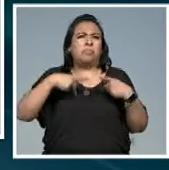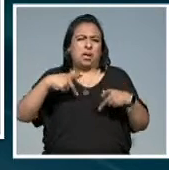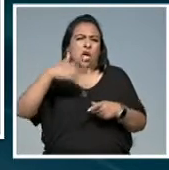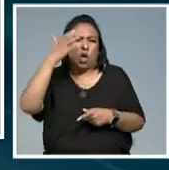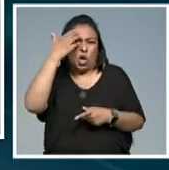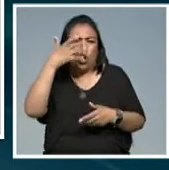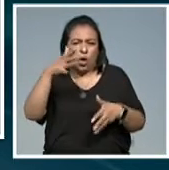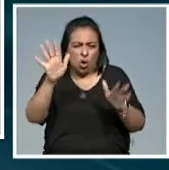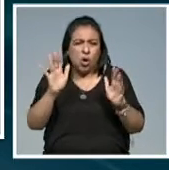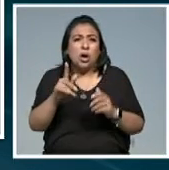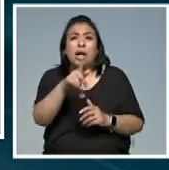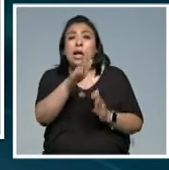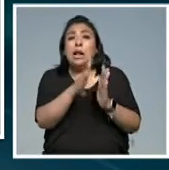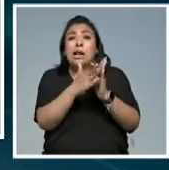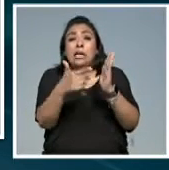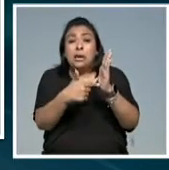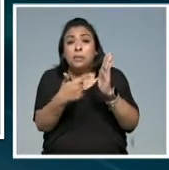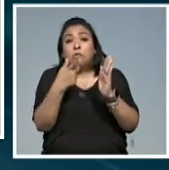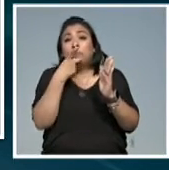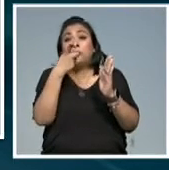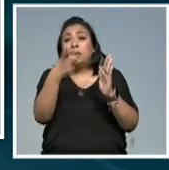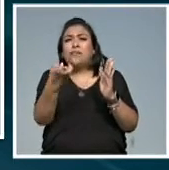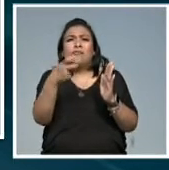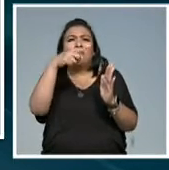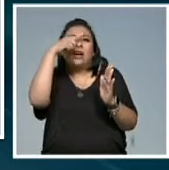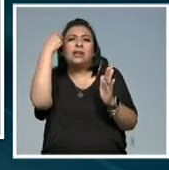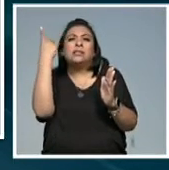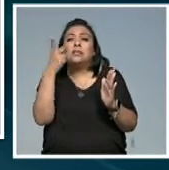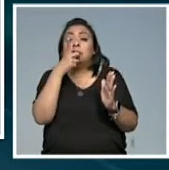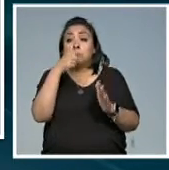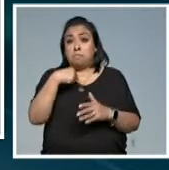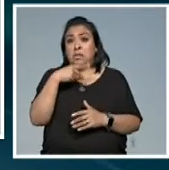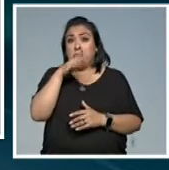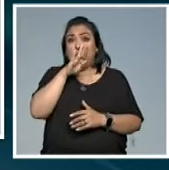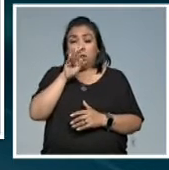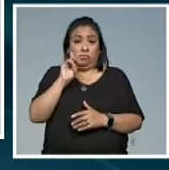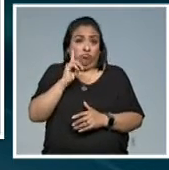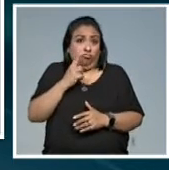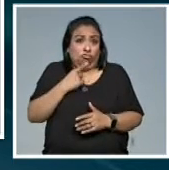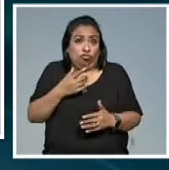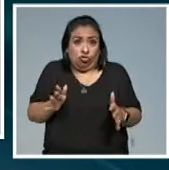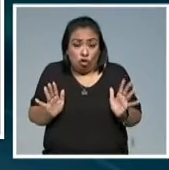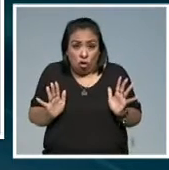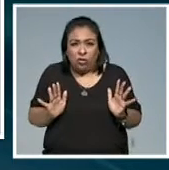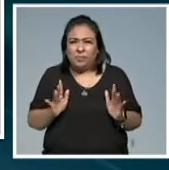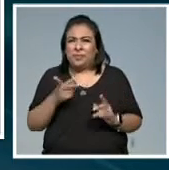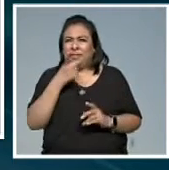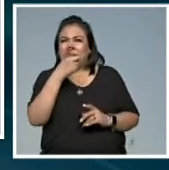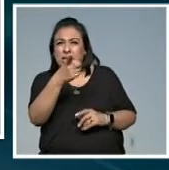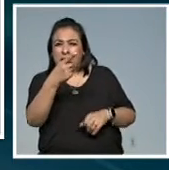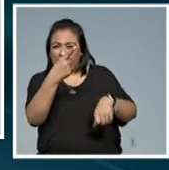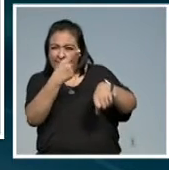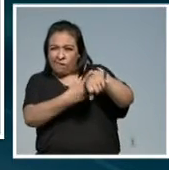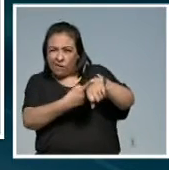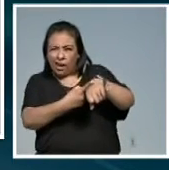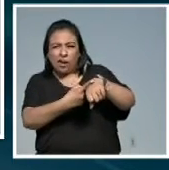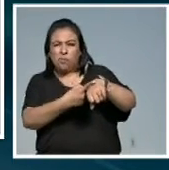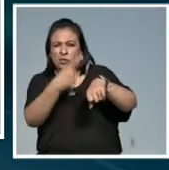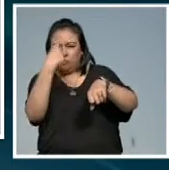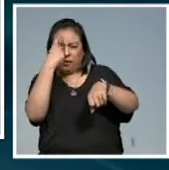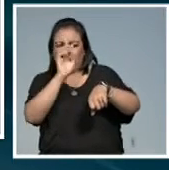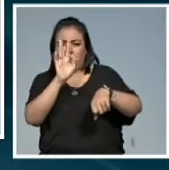diffusa o popolare. Io nel libro, per esempio, dico che è più facile dire che i miei genitori sono sordi piuttosto che dire che soffrono di patologie, no?